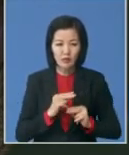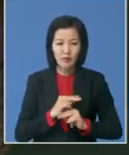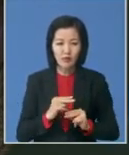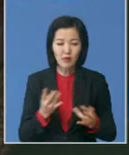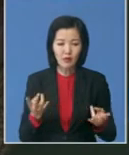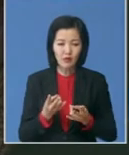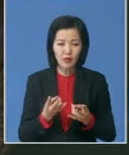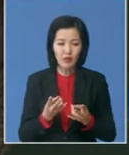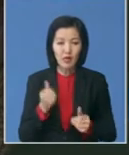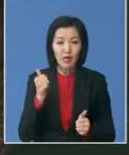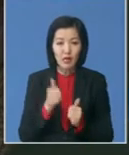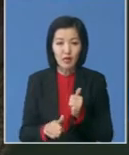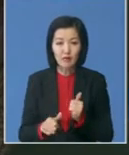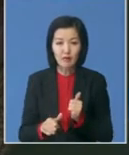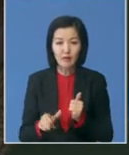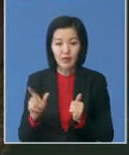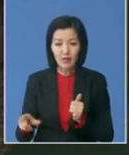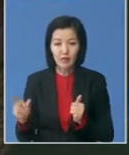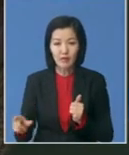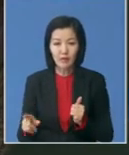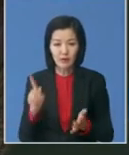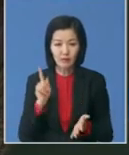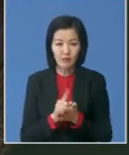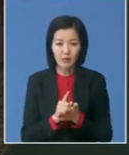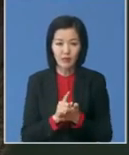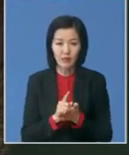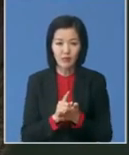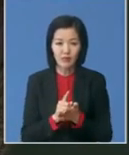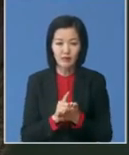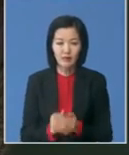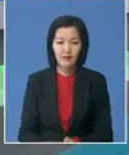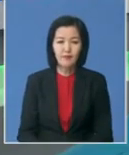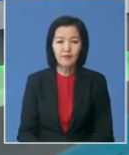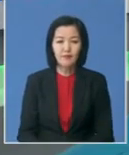деп. Әрбіріміз сондай мақсат ұстап істеуіміз керек.